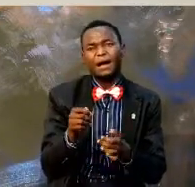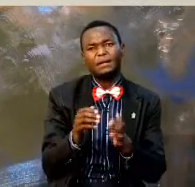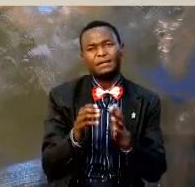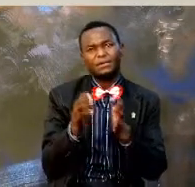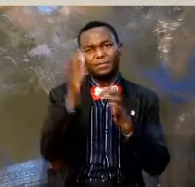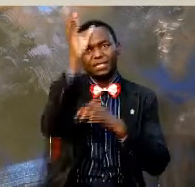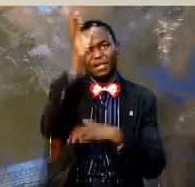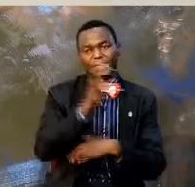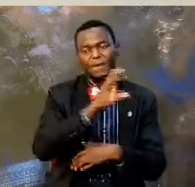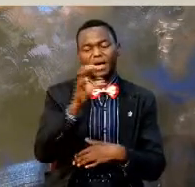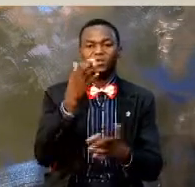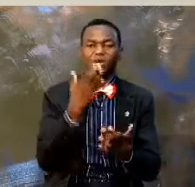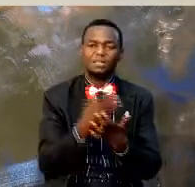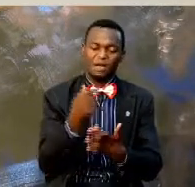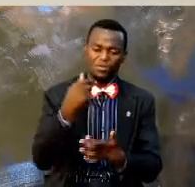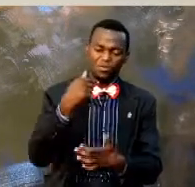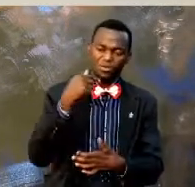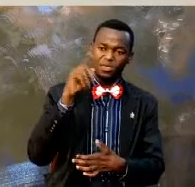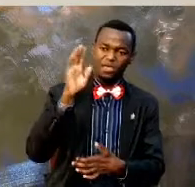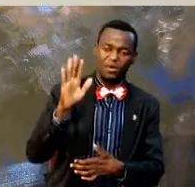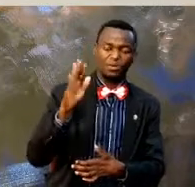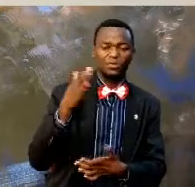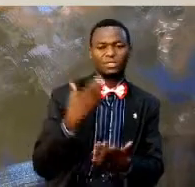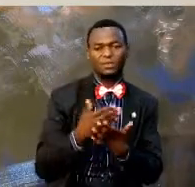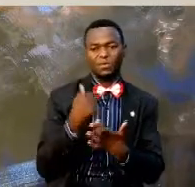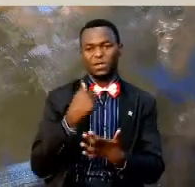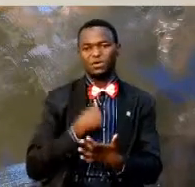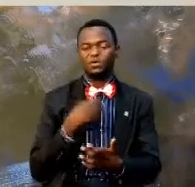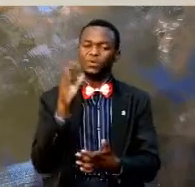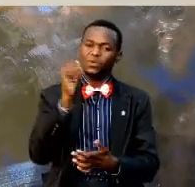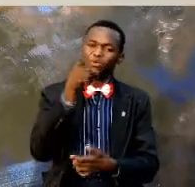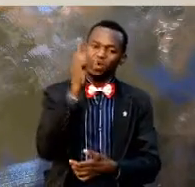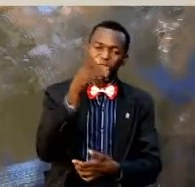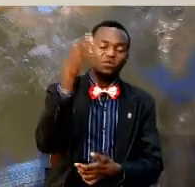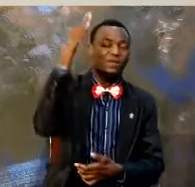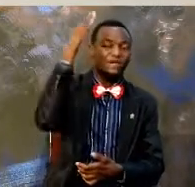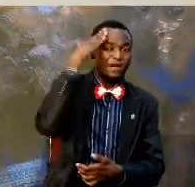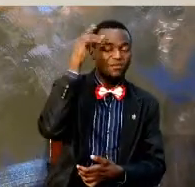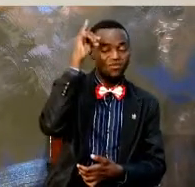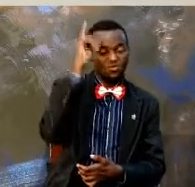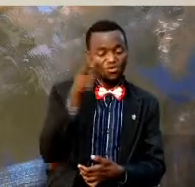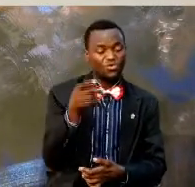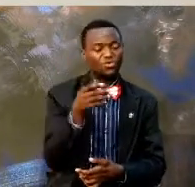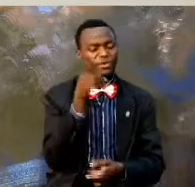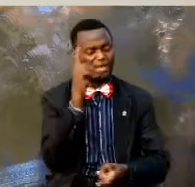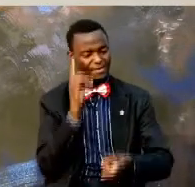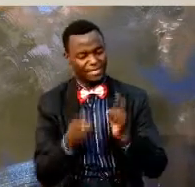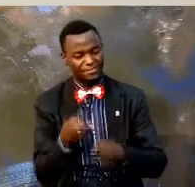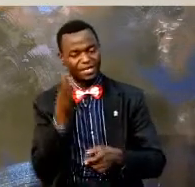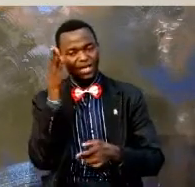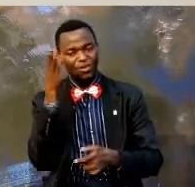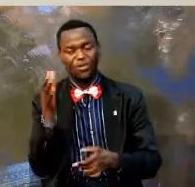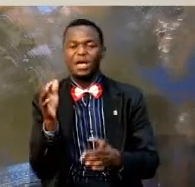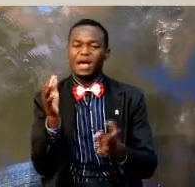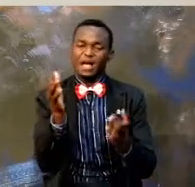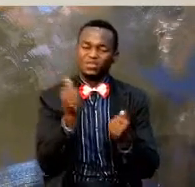yako na kwa ajili yangu. Hii tunapochukua mbio, tunafahamu ya kwamba huyu tunayemkimbilia alitoa namna ya